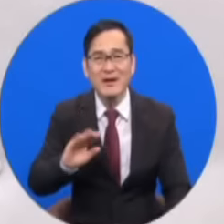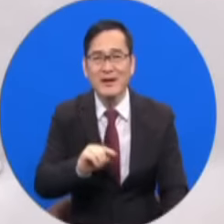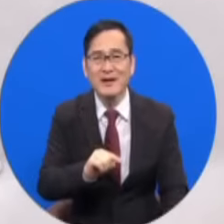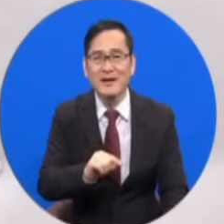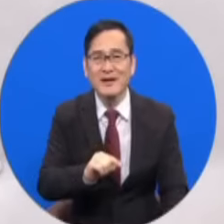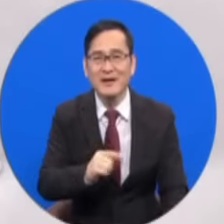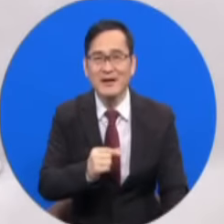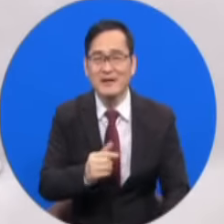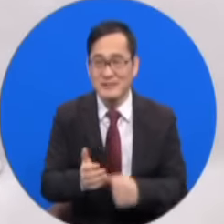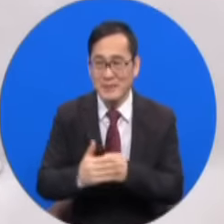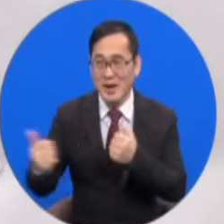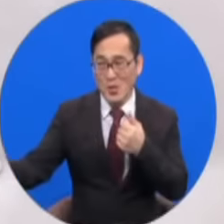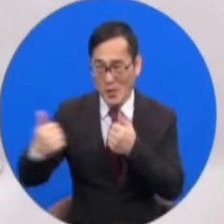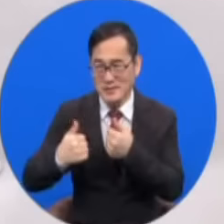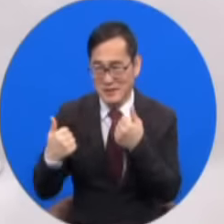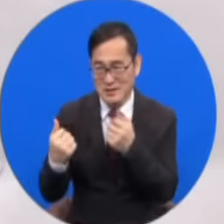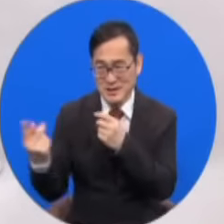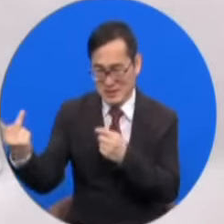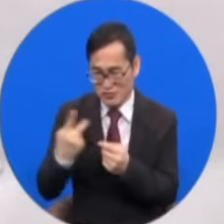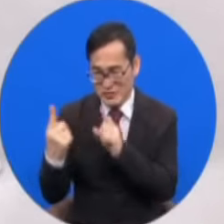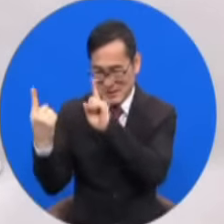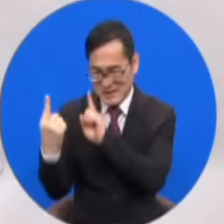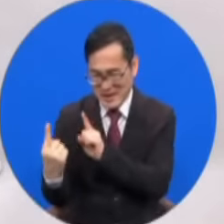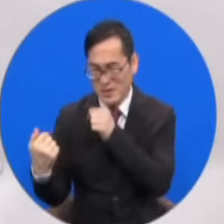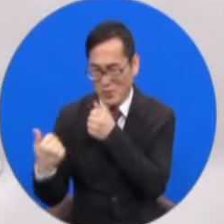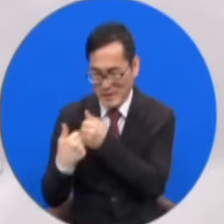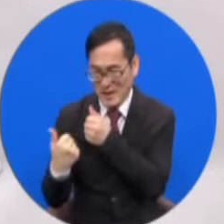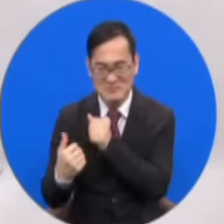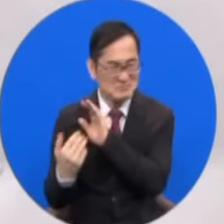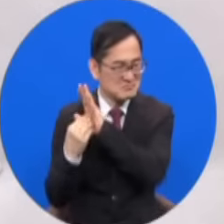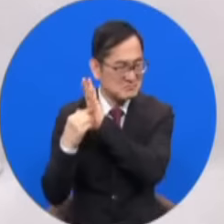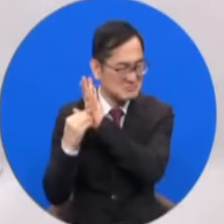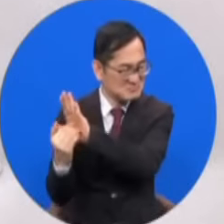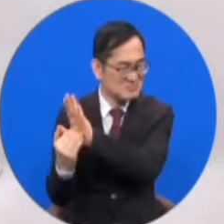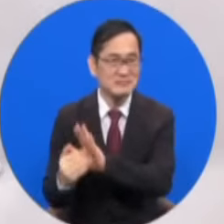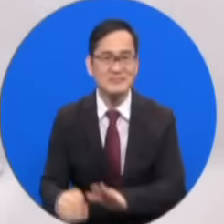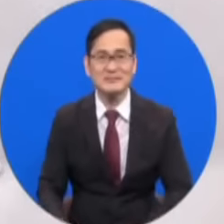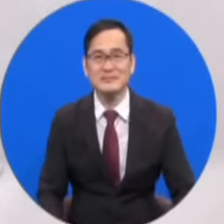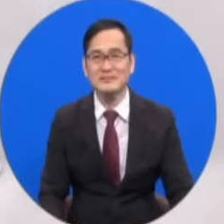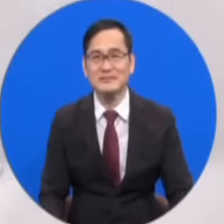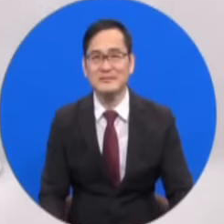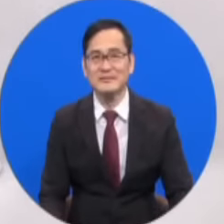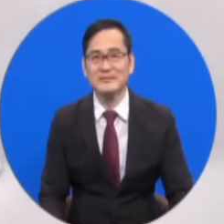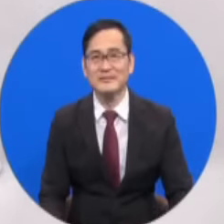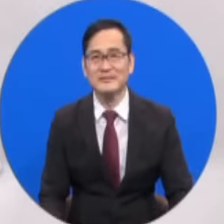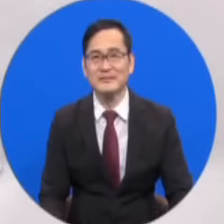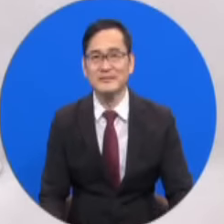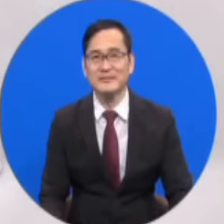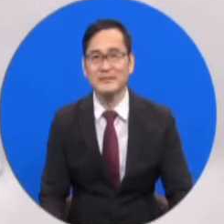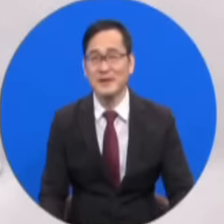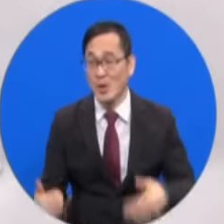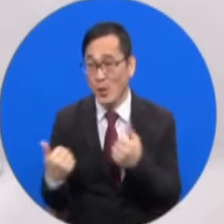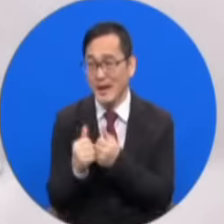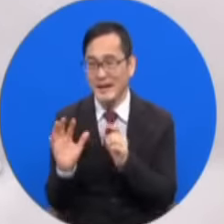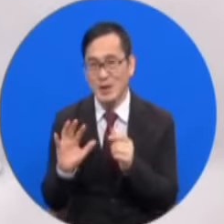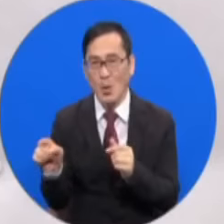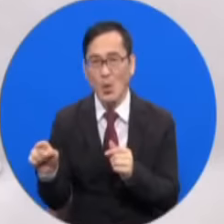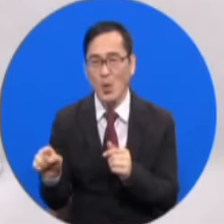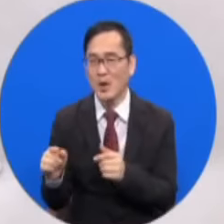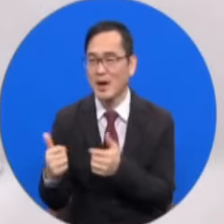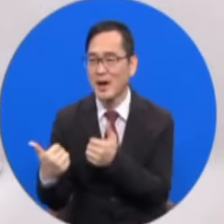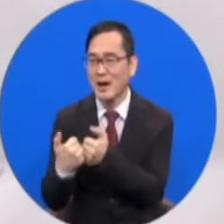만찬 회동 이렇게 뜻을 같이하면서 모이는 자리 의미가 아니라 면담이 붙이지 않았습니까 들러는 볼게